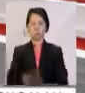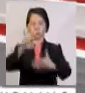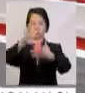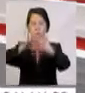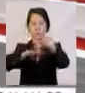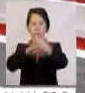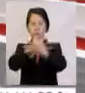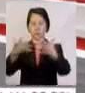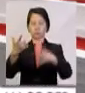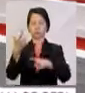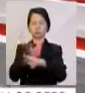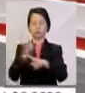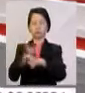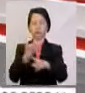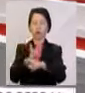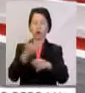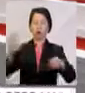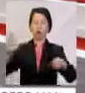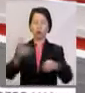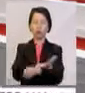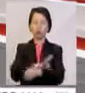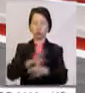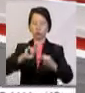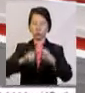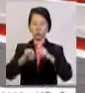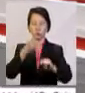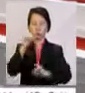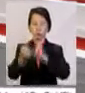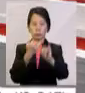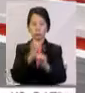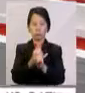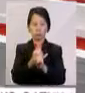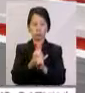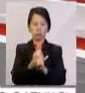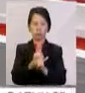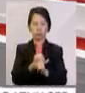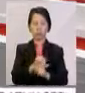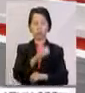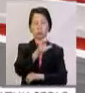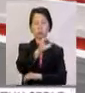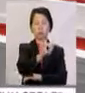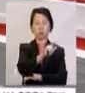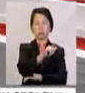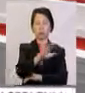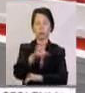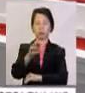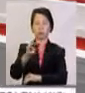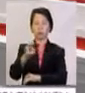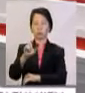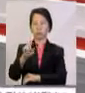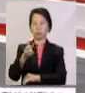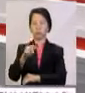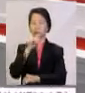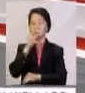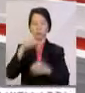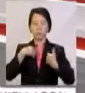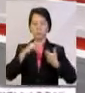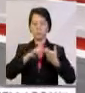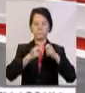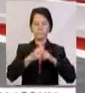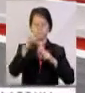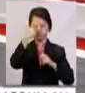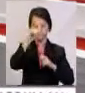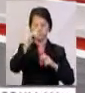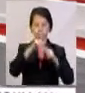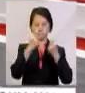Jadual latihan yang padat menjelang aksi persahabatan antarabangsa A menentang Maldives Sabtu ini tidak mengganggu pemain-pemain skuad